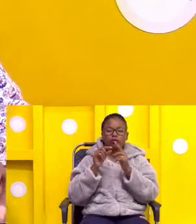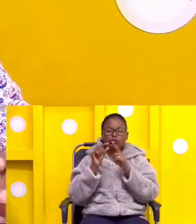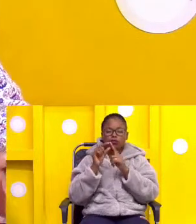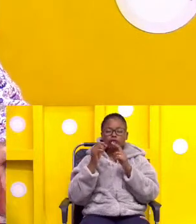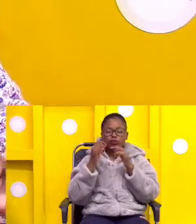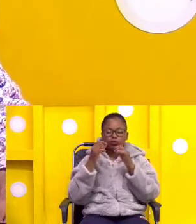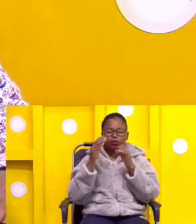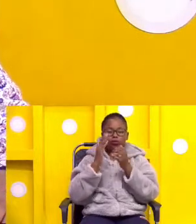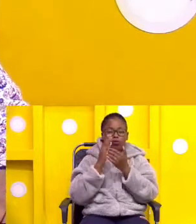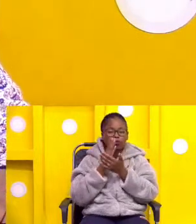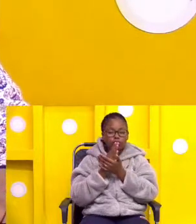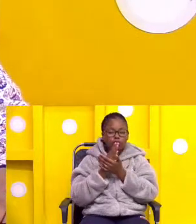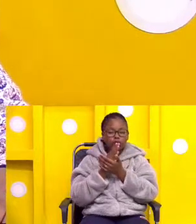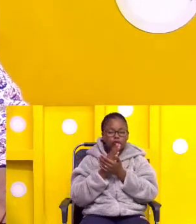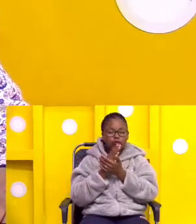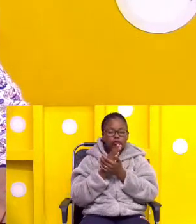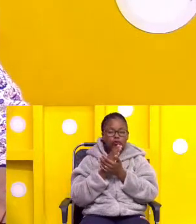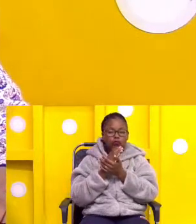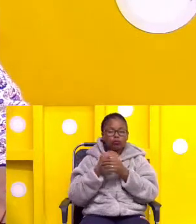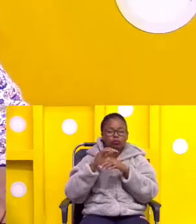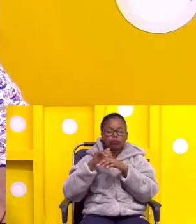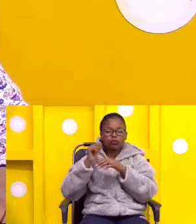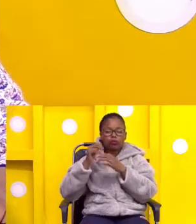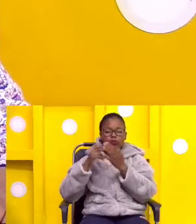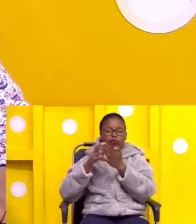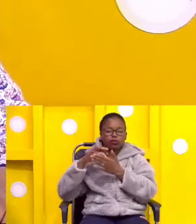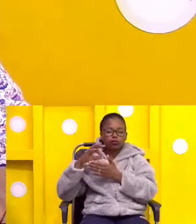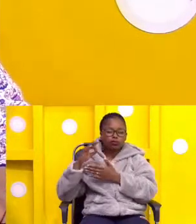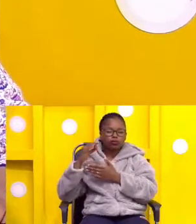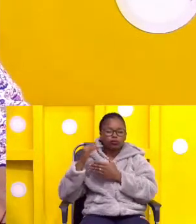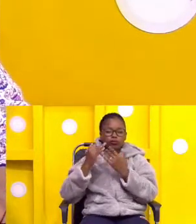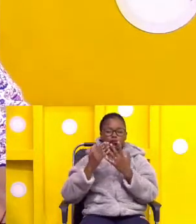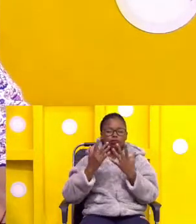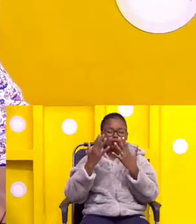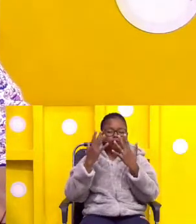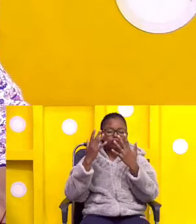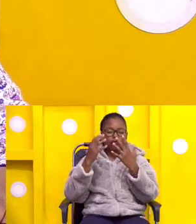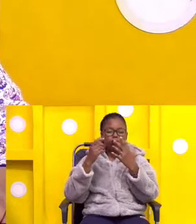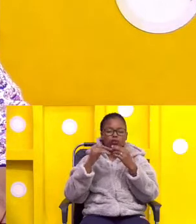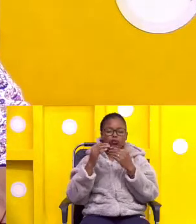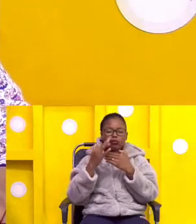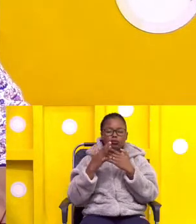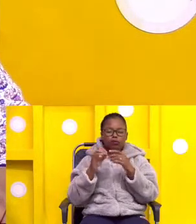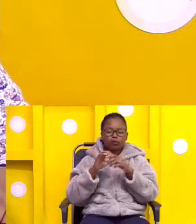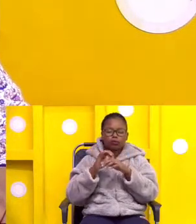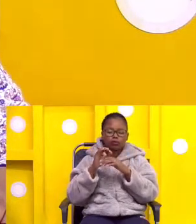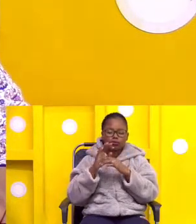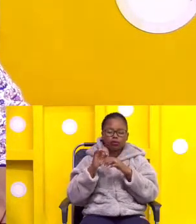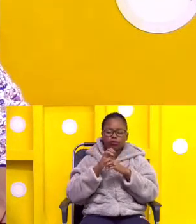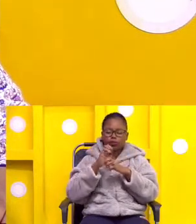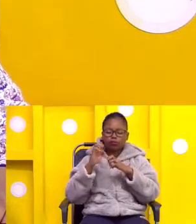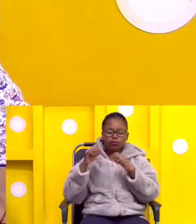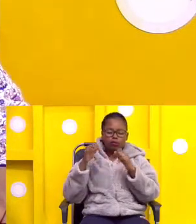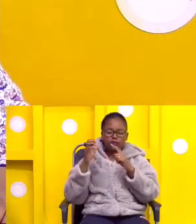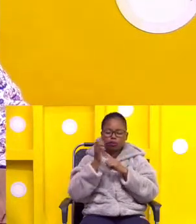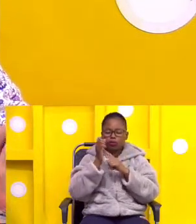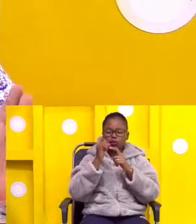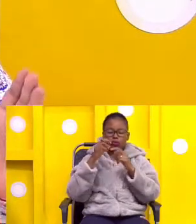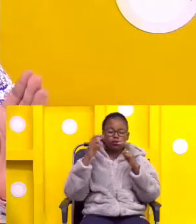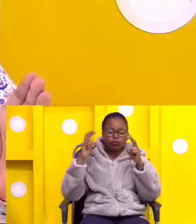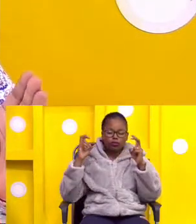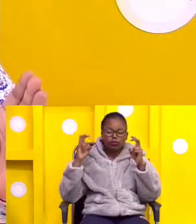Na toka mweteli ya luirigo luwega roo mwaki waro homo delu. Na dhakame ya Jesu Kristo. Na toka legana na ataki shio desi ya